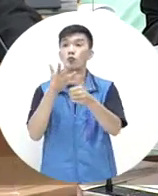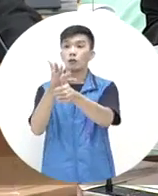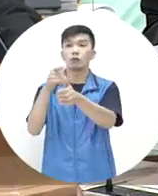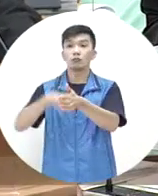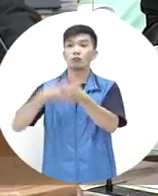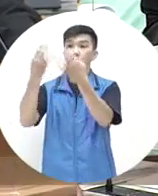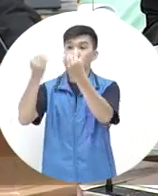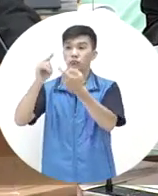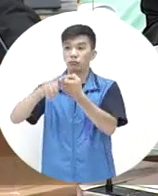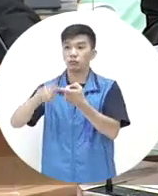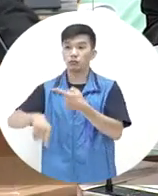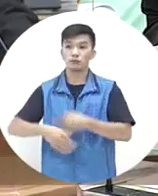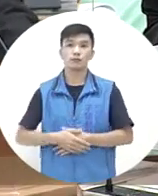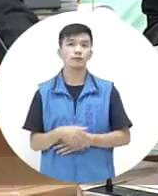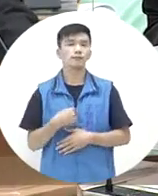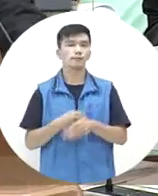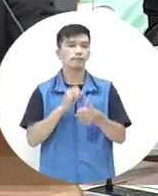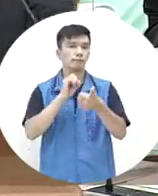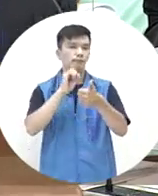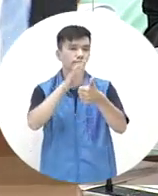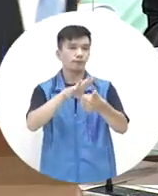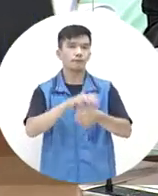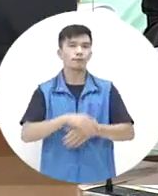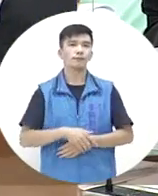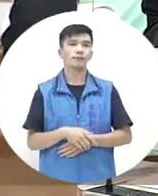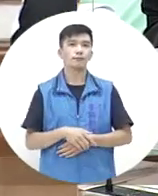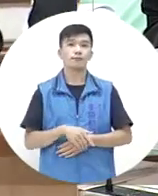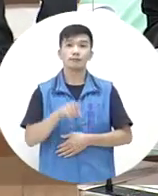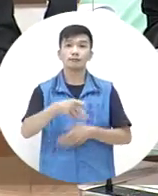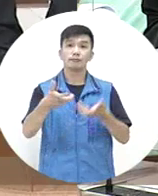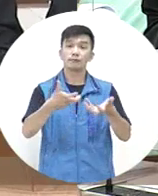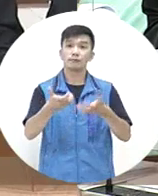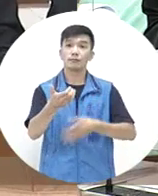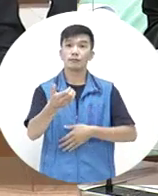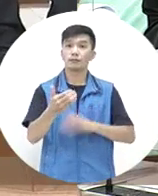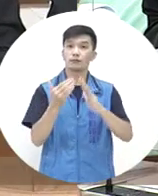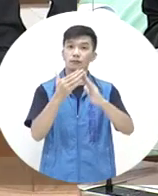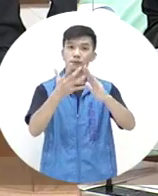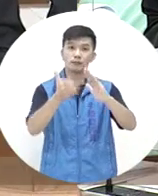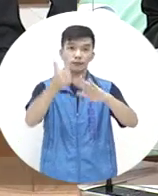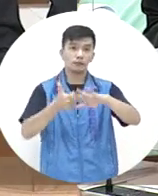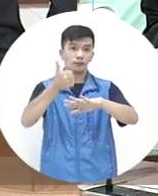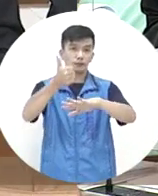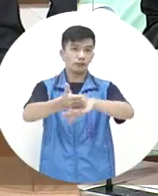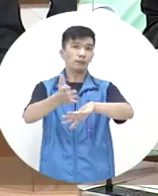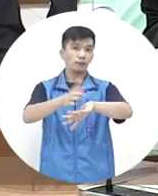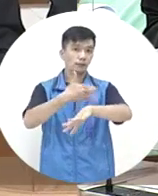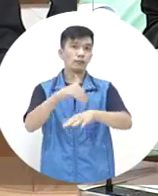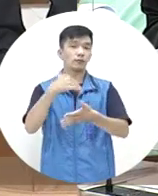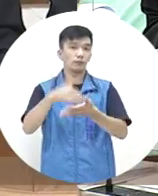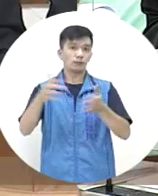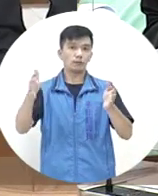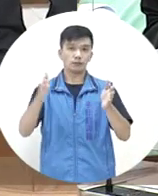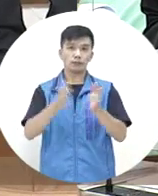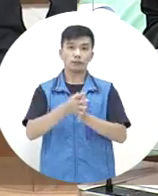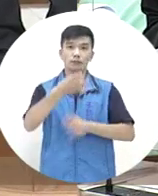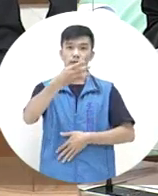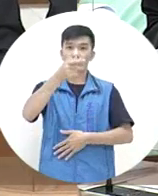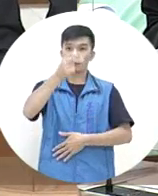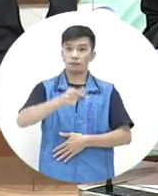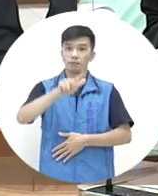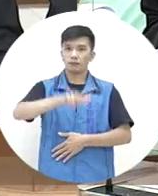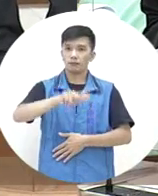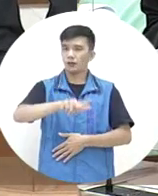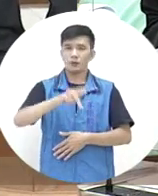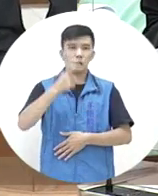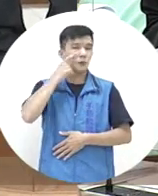不是这个跟议员报告这个部分吼大概市长上任来大概 4.7 亿啦数据上吼是没有那么多啦。